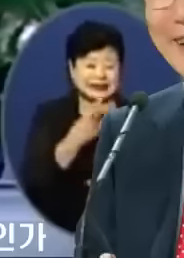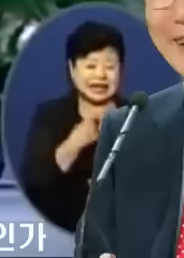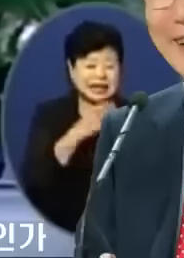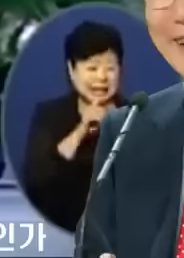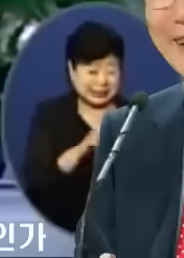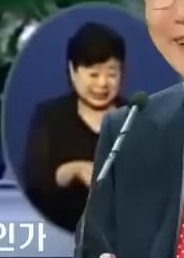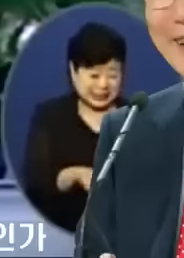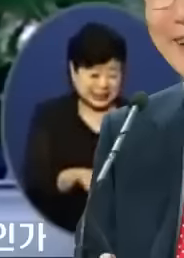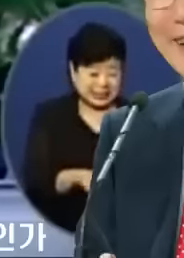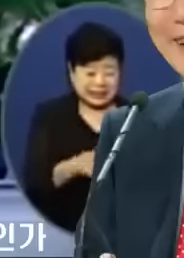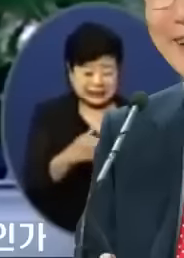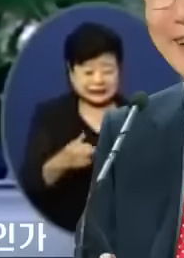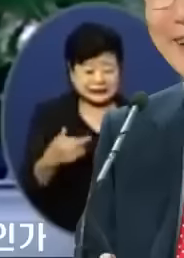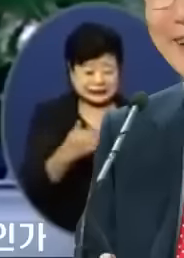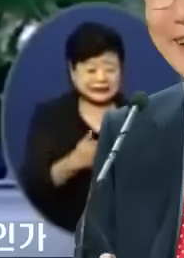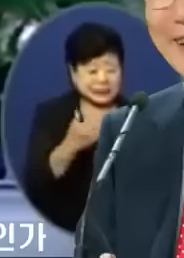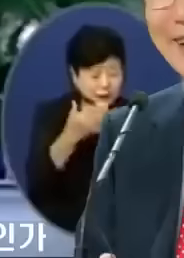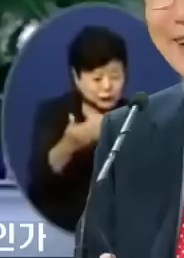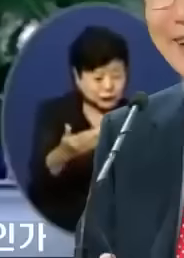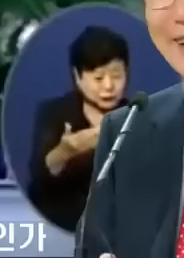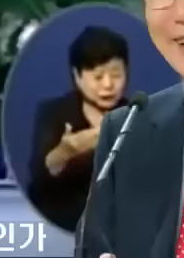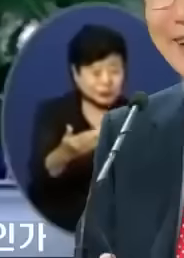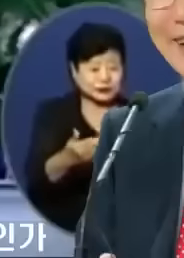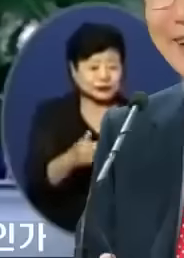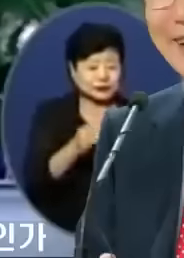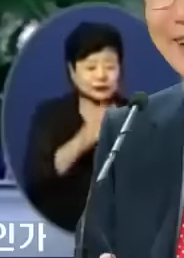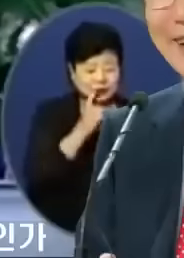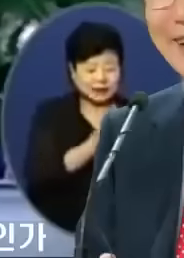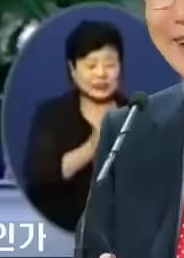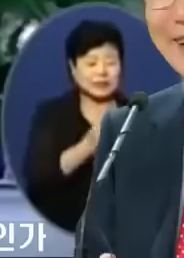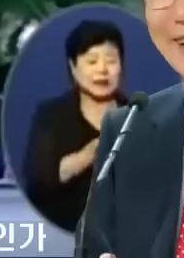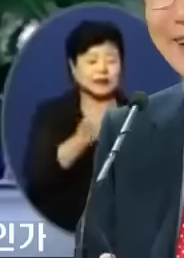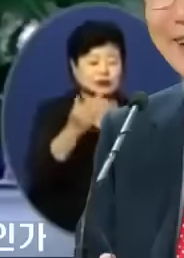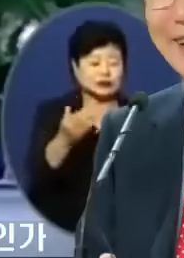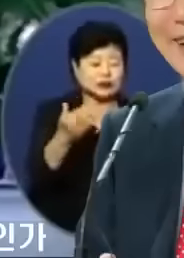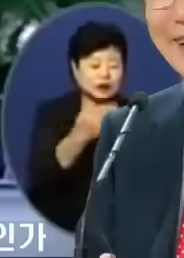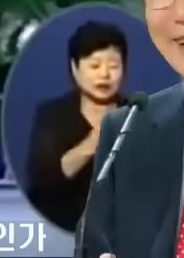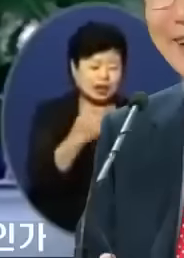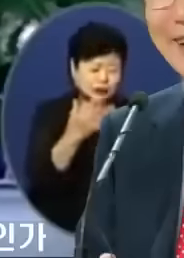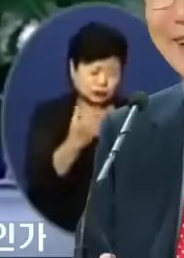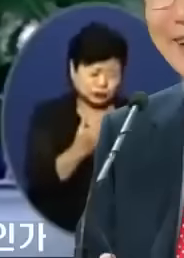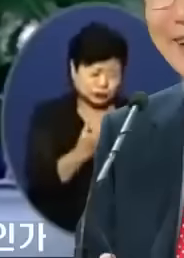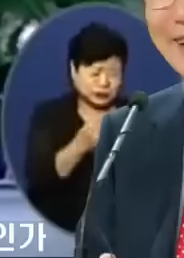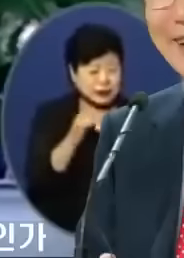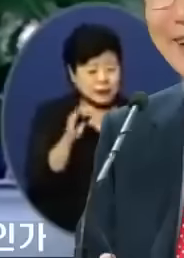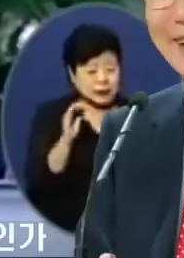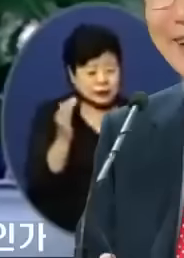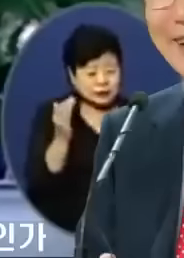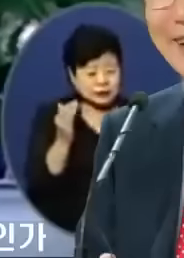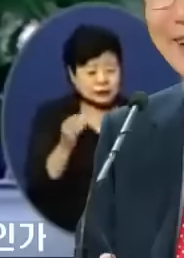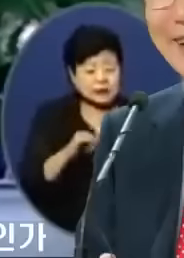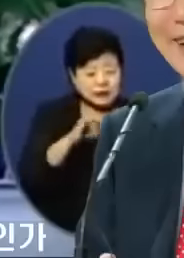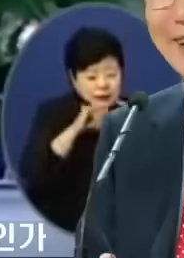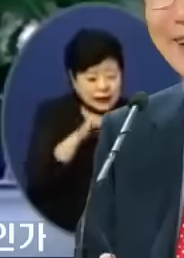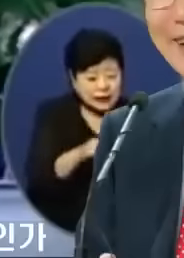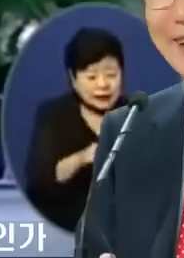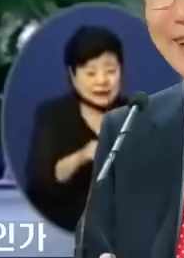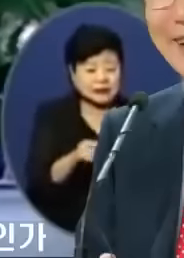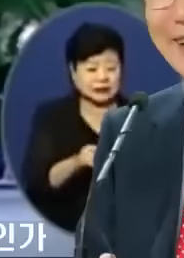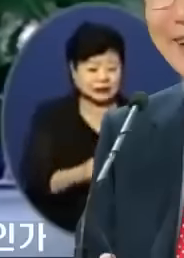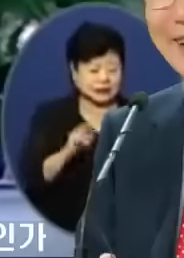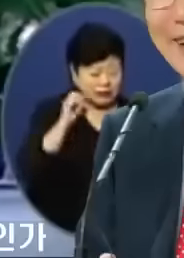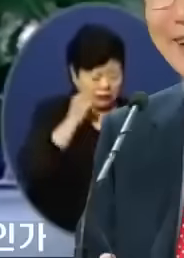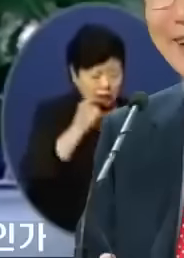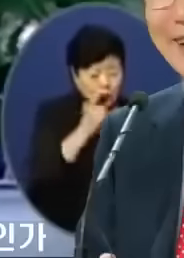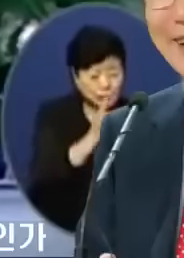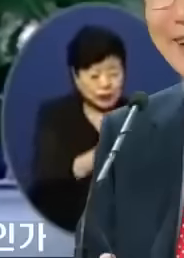때 큰 은혜를 주셔서 그 환난을 이기게 만들어 주심으로 그 은혜가 충만한 사람이 되어서 세상에 어떠한